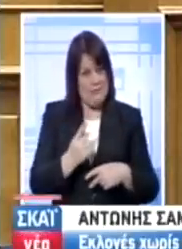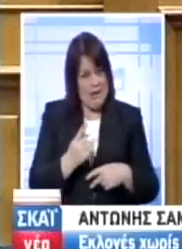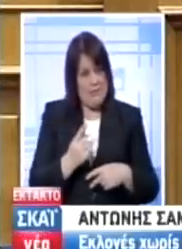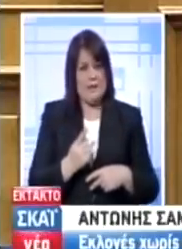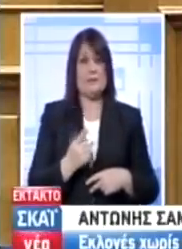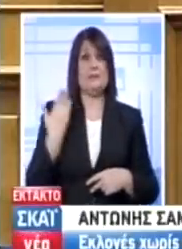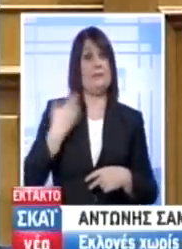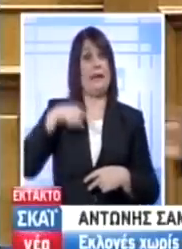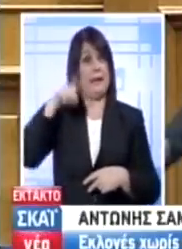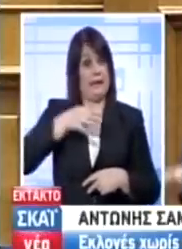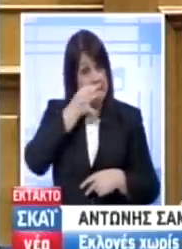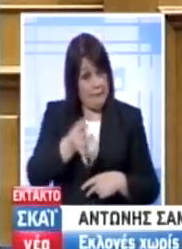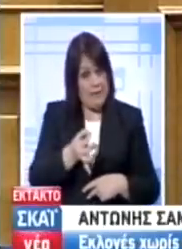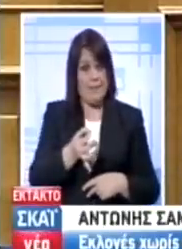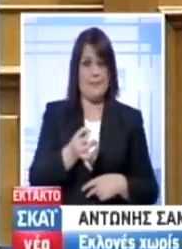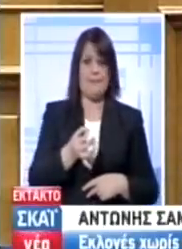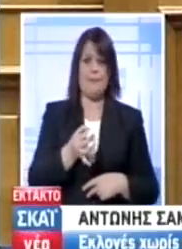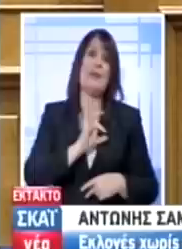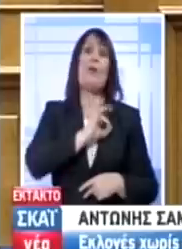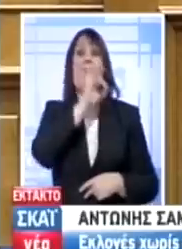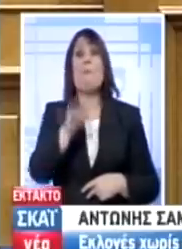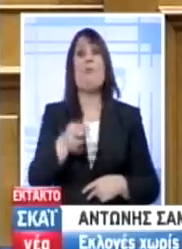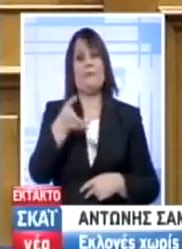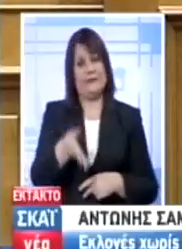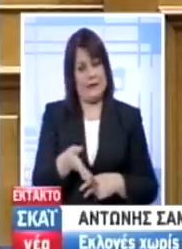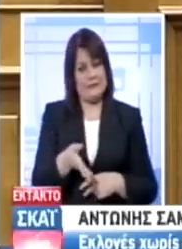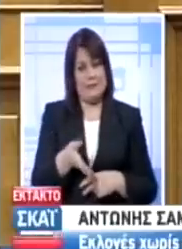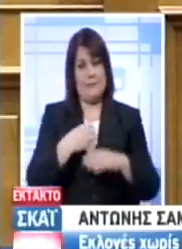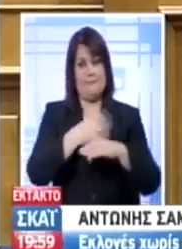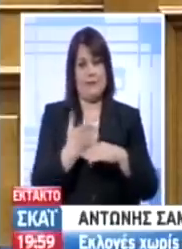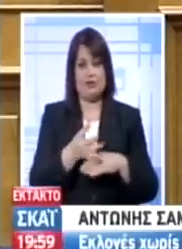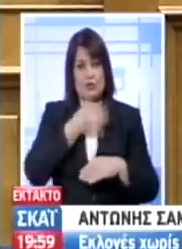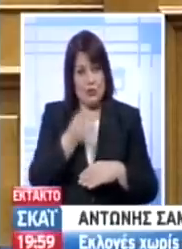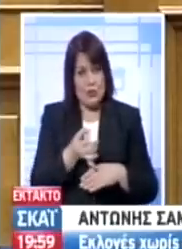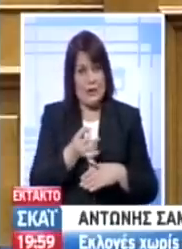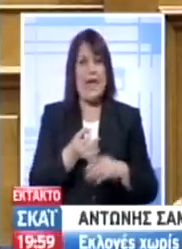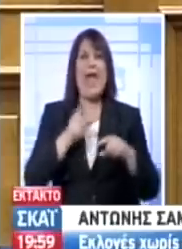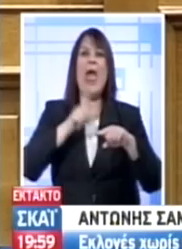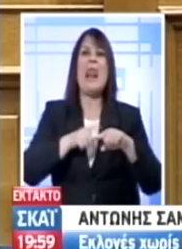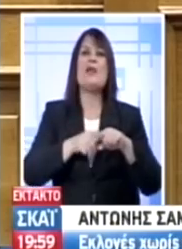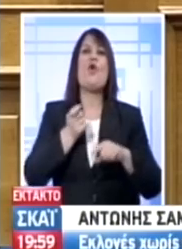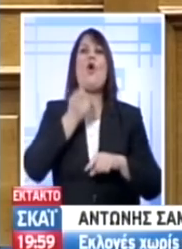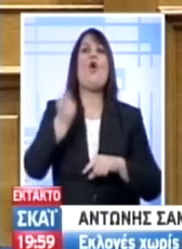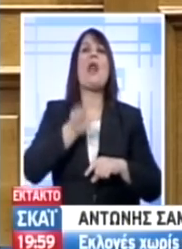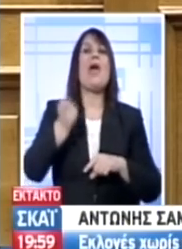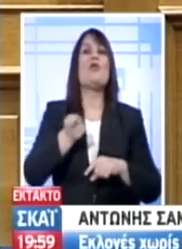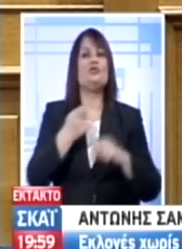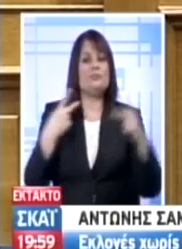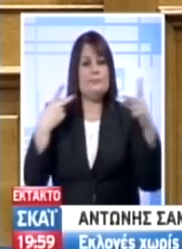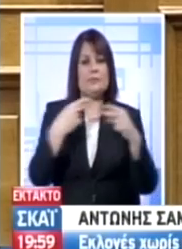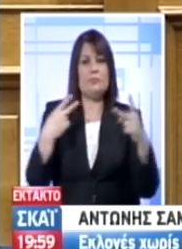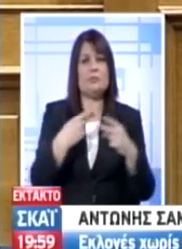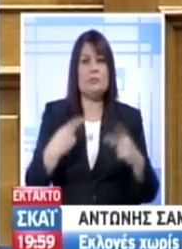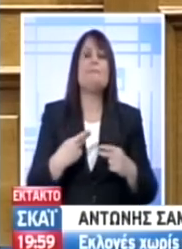είχα πει τότε ότι εκεί που έφερε τα πράγματα η κυβέρνηση του Πασόκ, το κούρεμα του ελληνικού χρέους που κανένας δεν το ήθελε ως πριν λίγο, ήταν